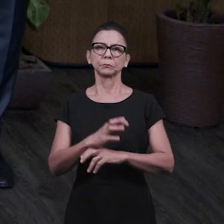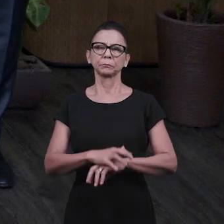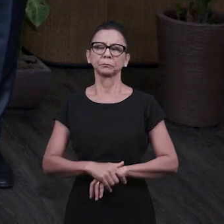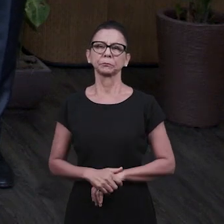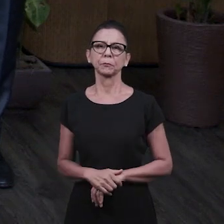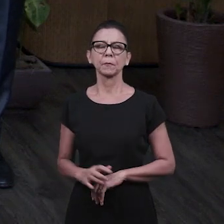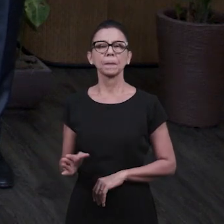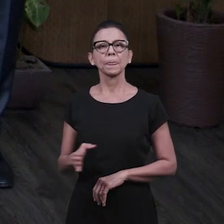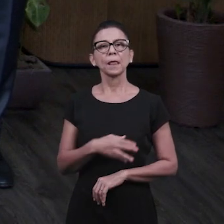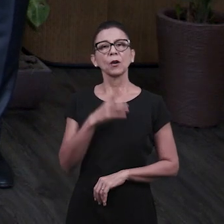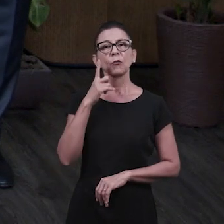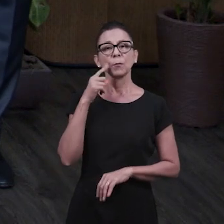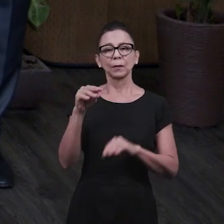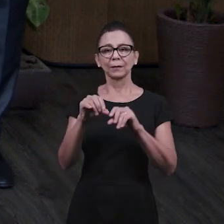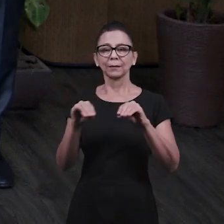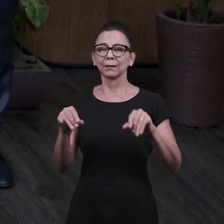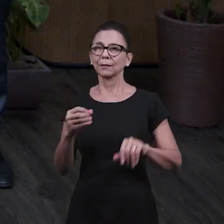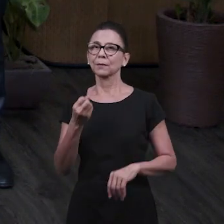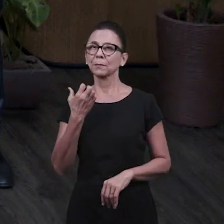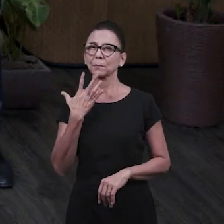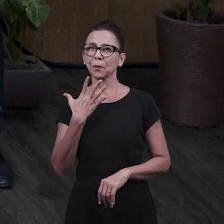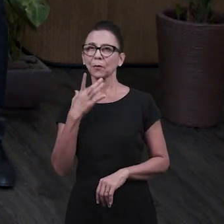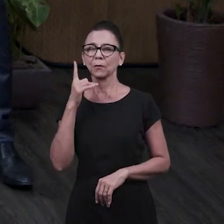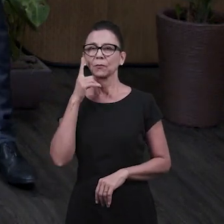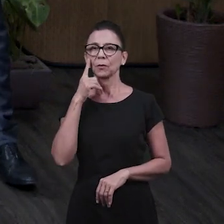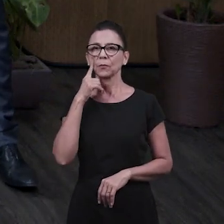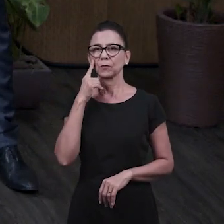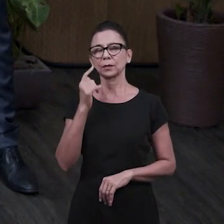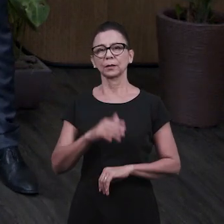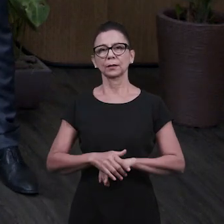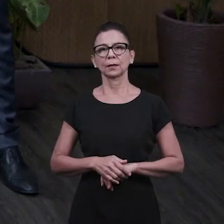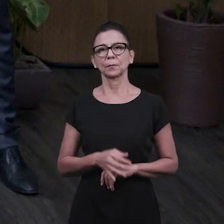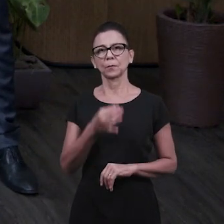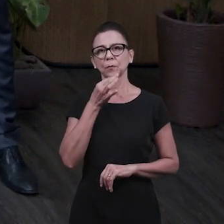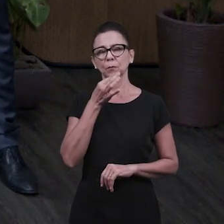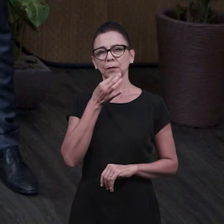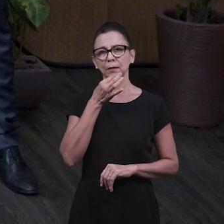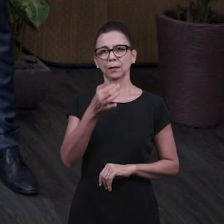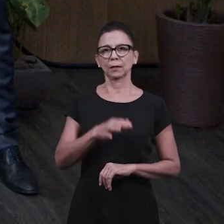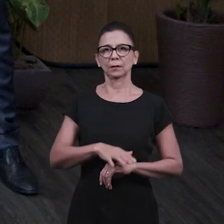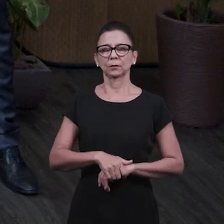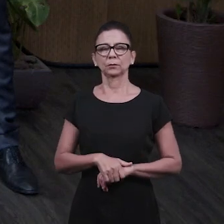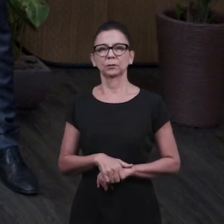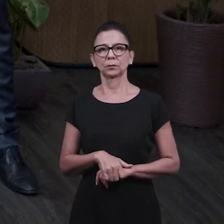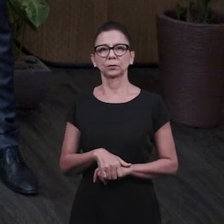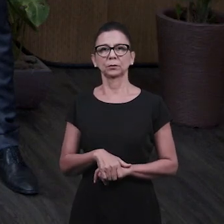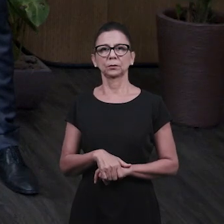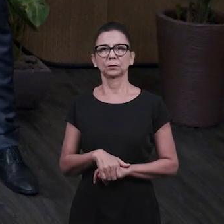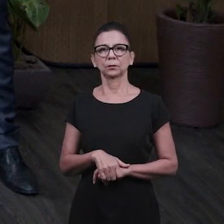citer le commentaire de Fabiana Monteiro de Recife, Pernambuco.